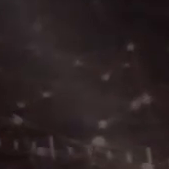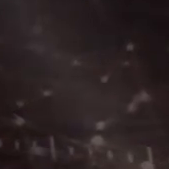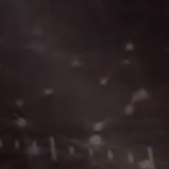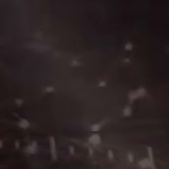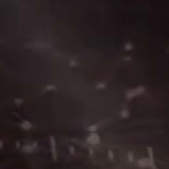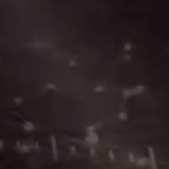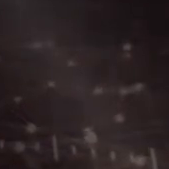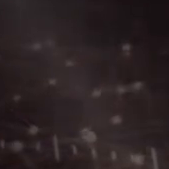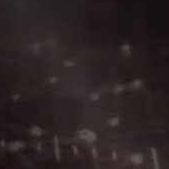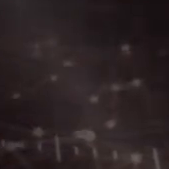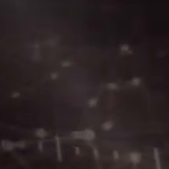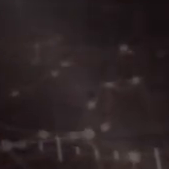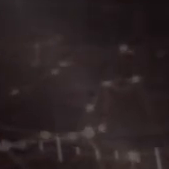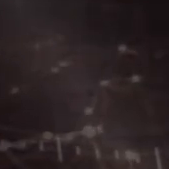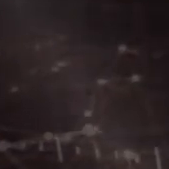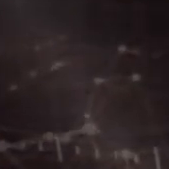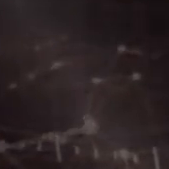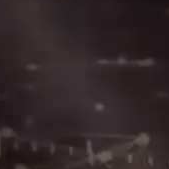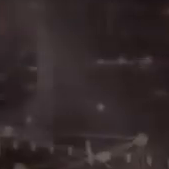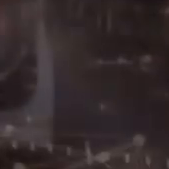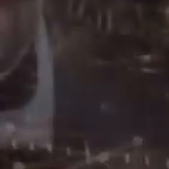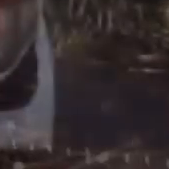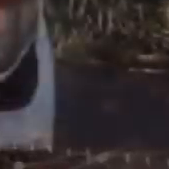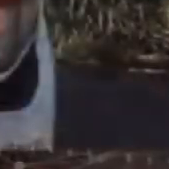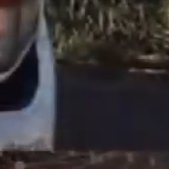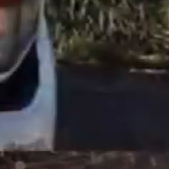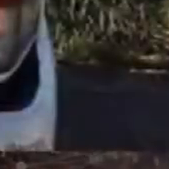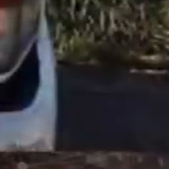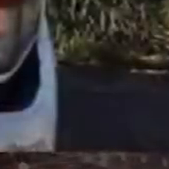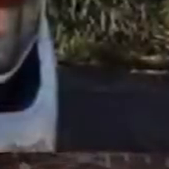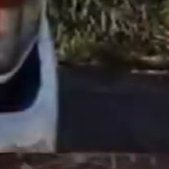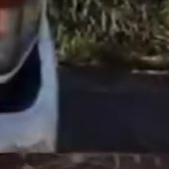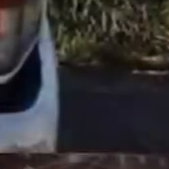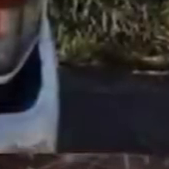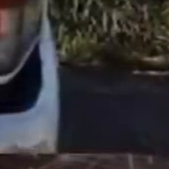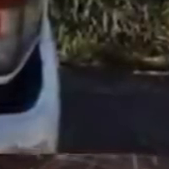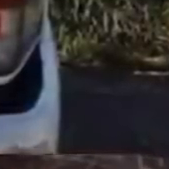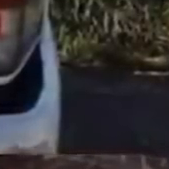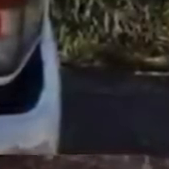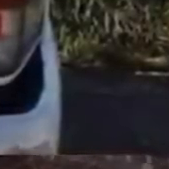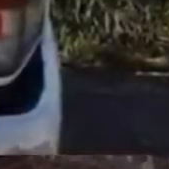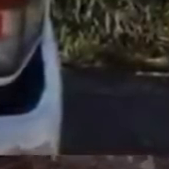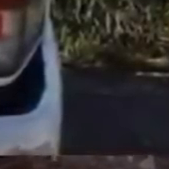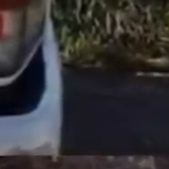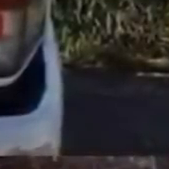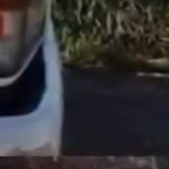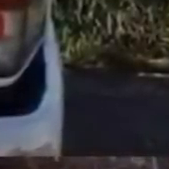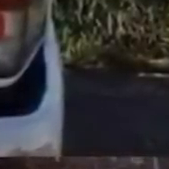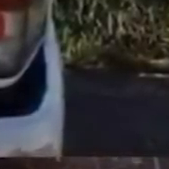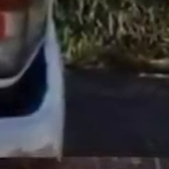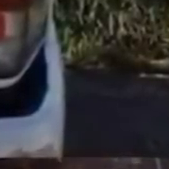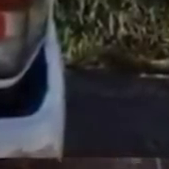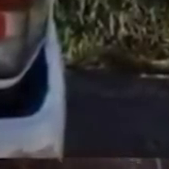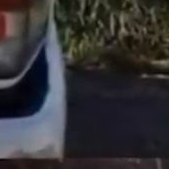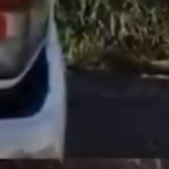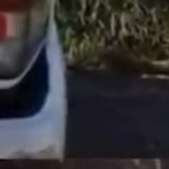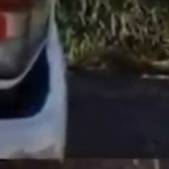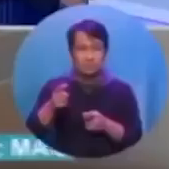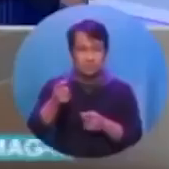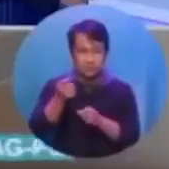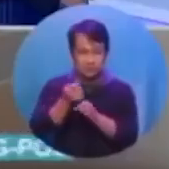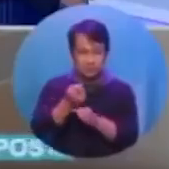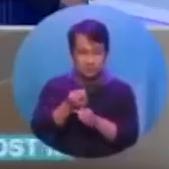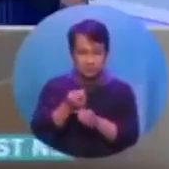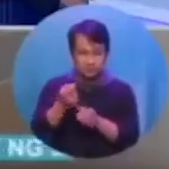po siya nagtatrabaho, Ma'am? Doon po, nagmamaniho po sa help ng pamangkin ko po, Idol. Gaano niyo po katagal ginagawa